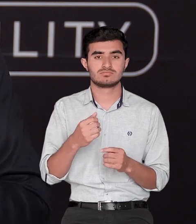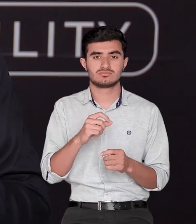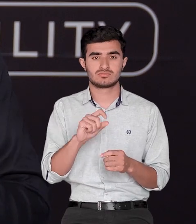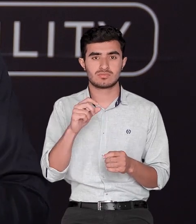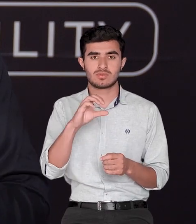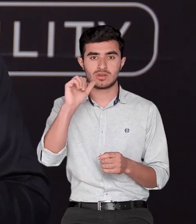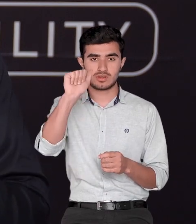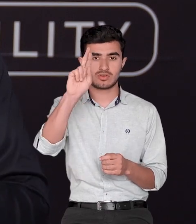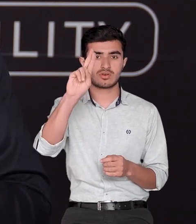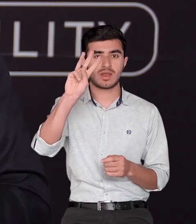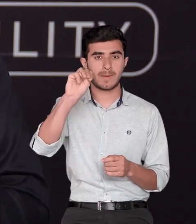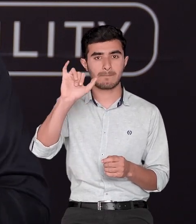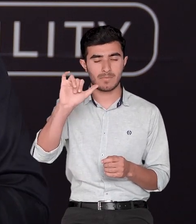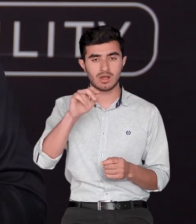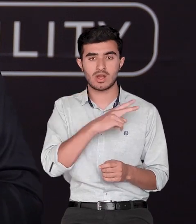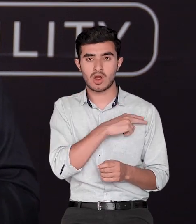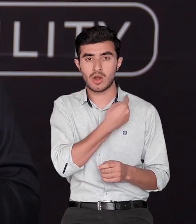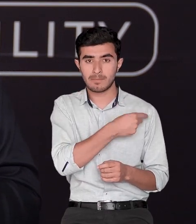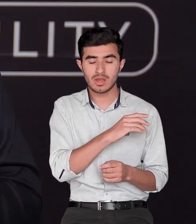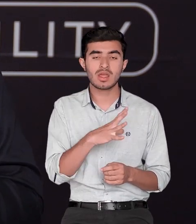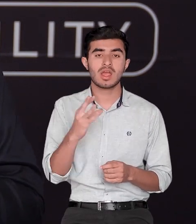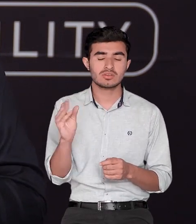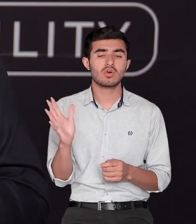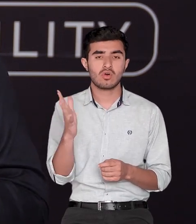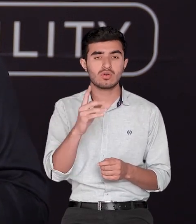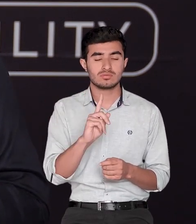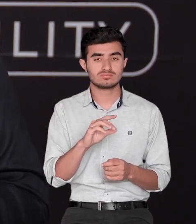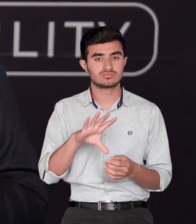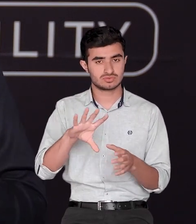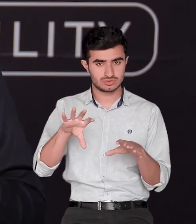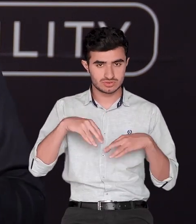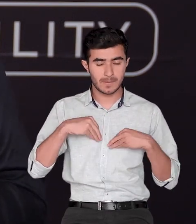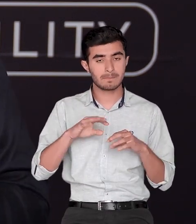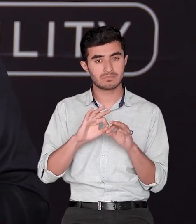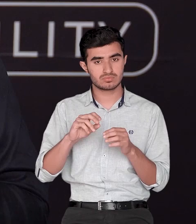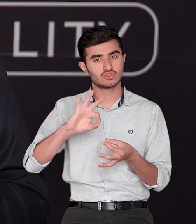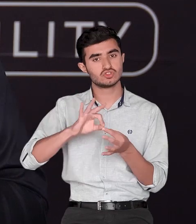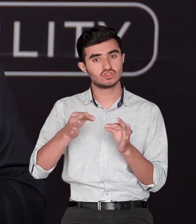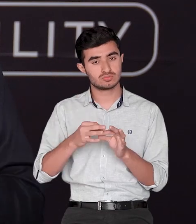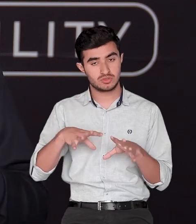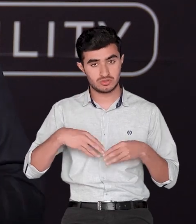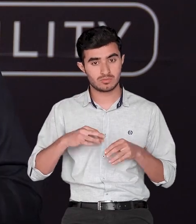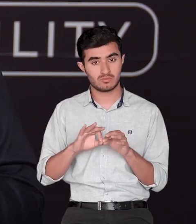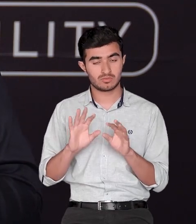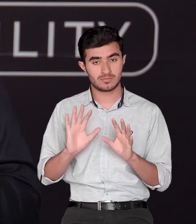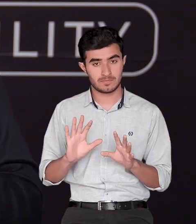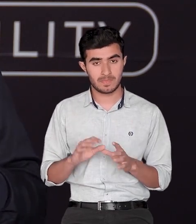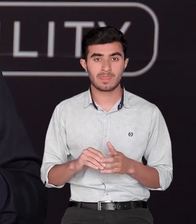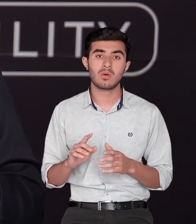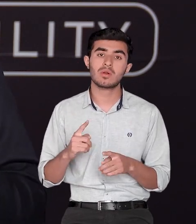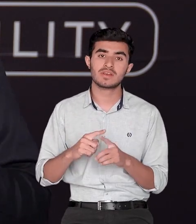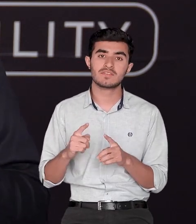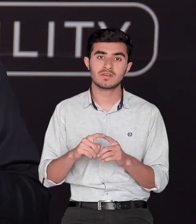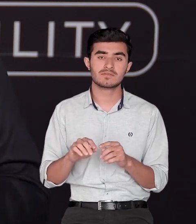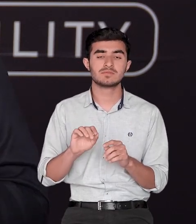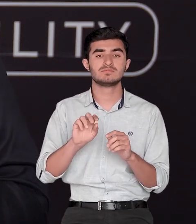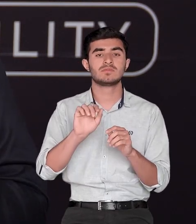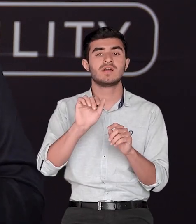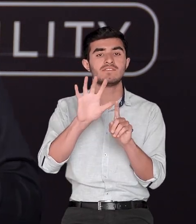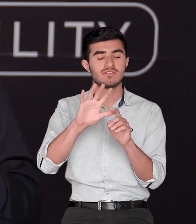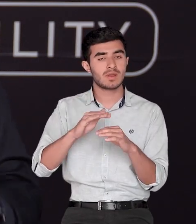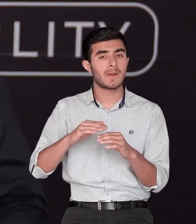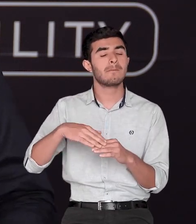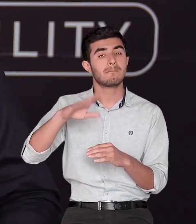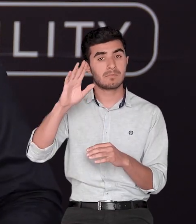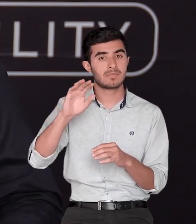इसको लेटर ऑन आर्मी ने, पाकिस्तान आर्मी ने और इवन दैन इंडियन आर्मी और बहुत सारे मुल्कों ने इसको एज ए स्पोर्ट्स